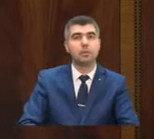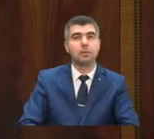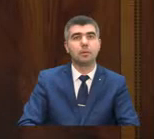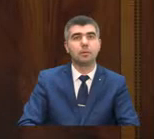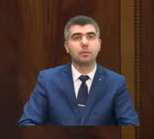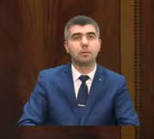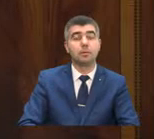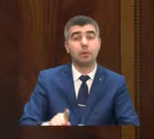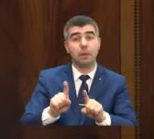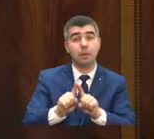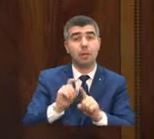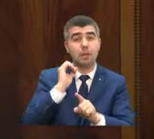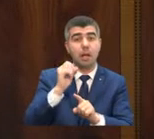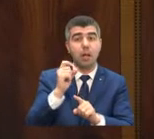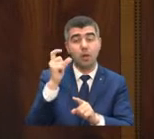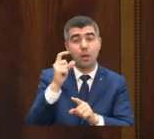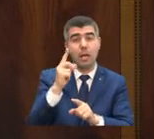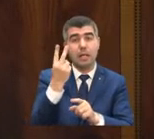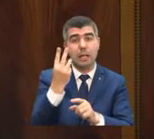مزدادة بتاريخ